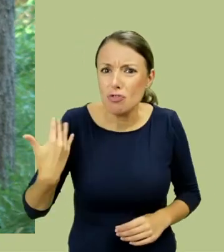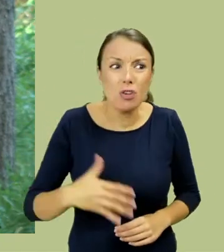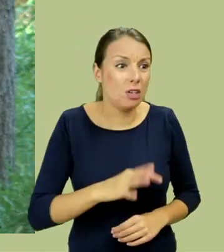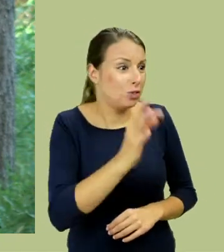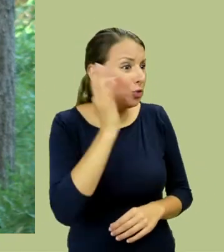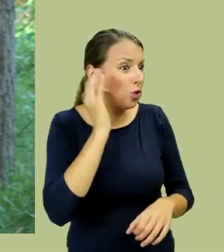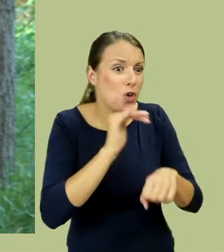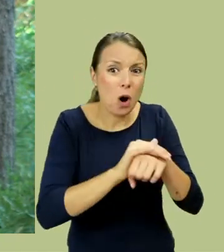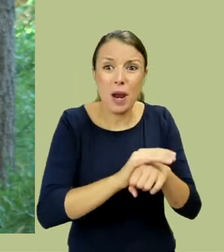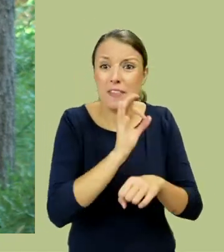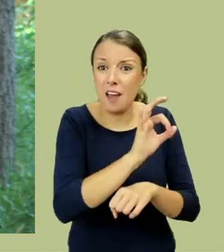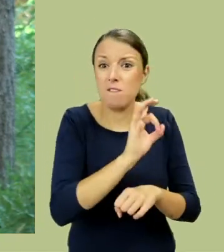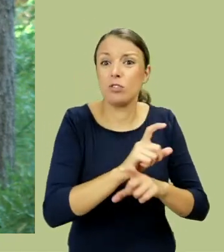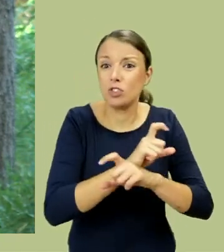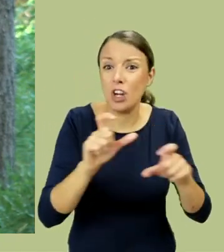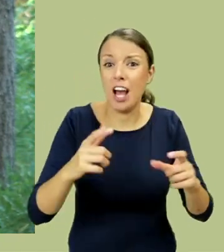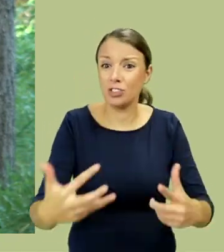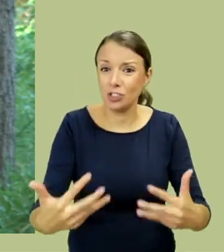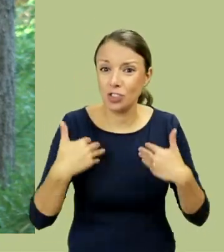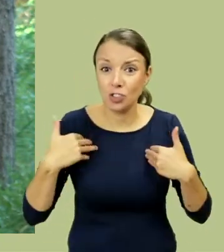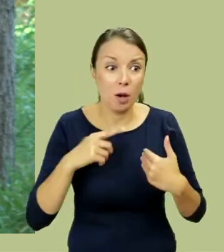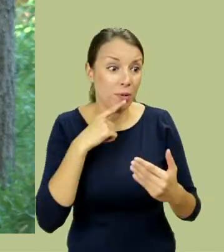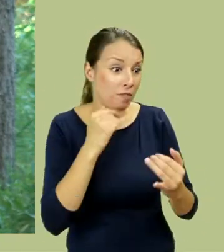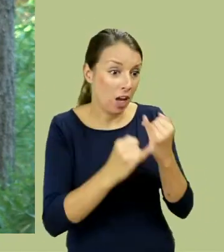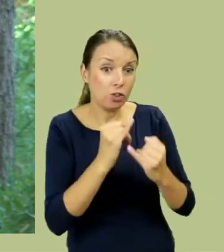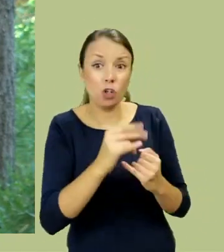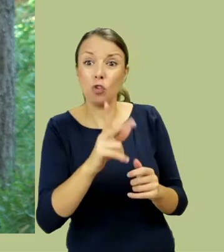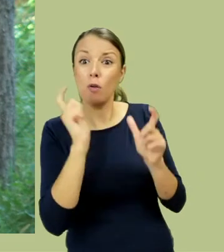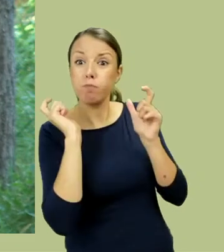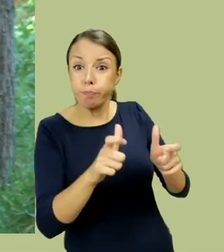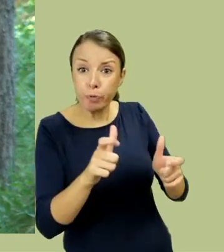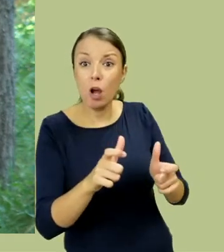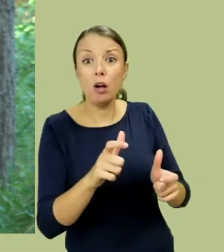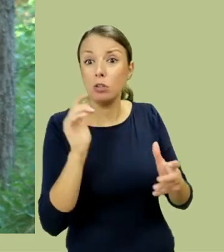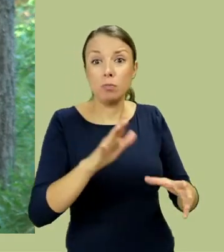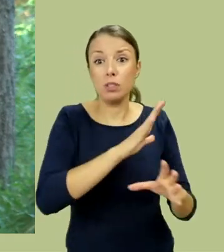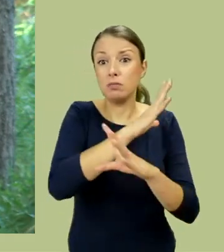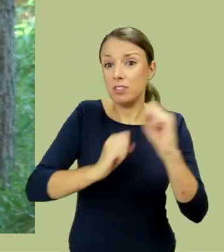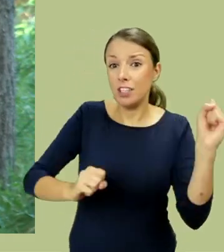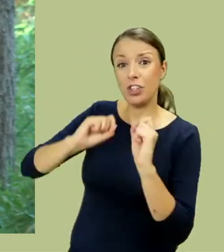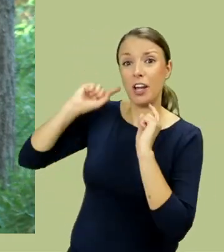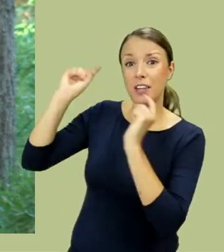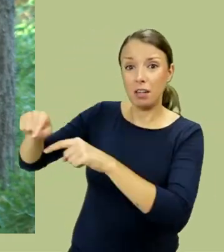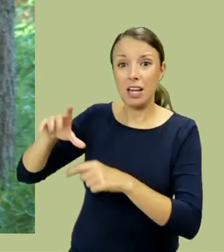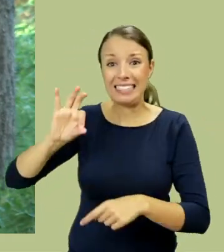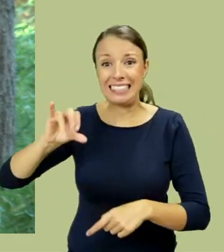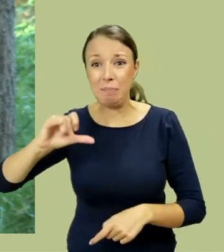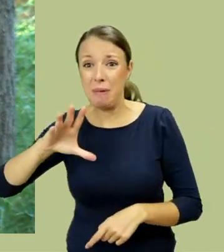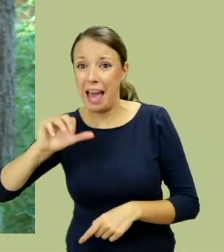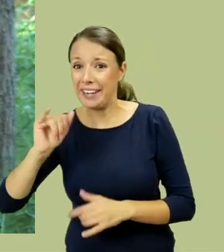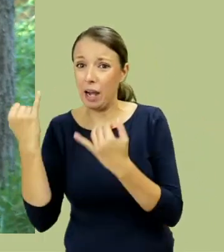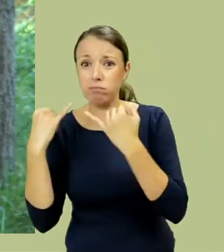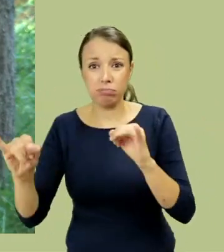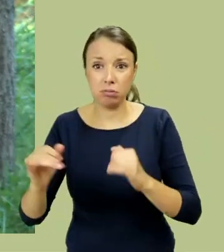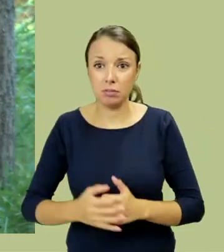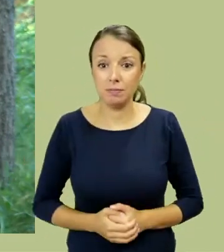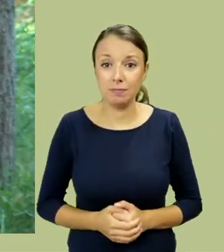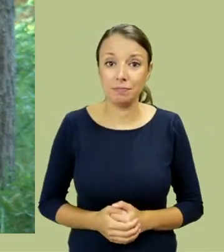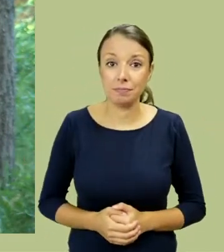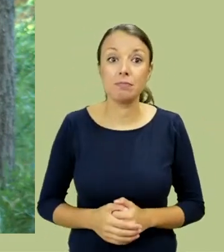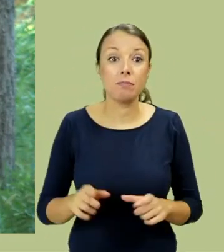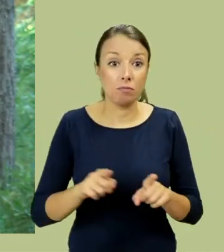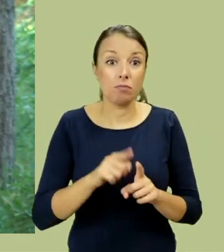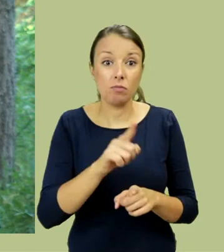rzeczy można było znaleźć się w więzieniu, na zsyłce, na Syberii. Zresztą takie warszawianki, które